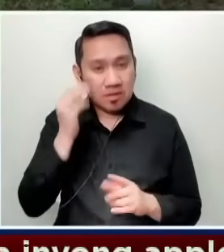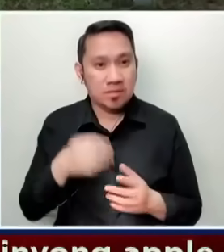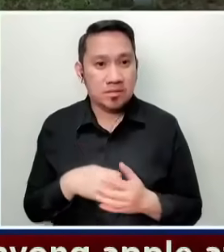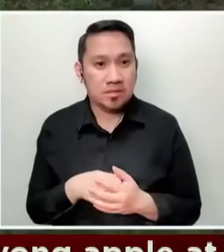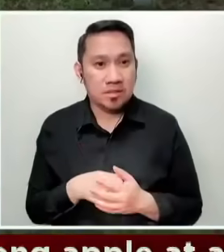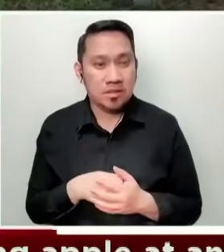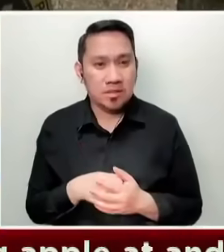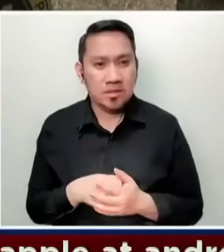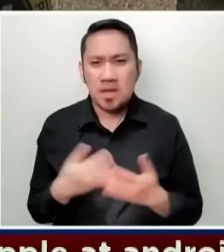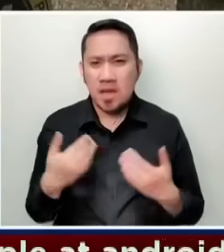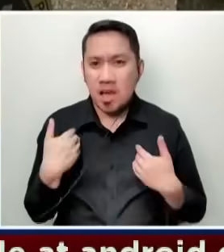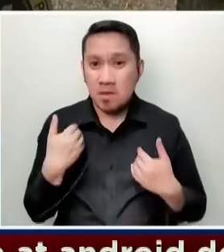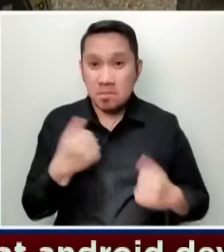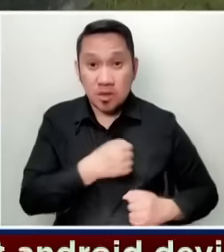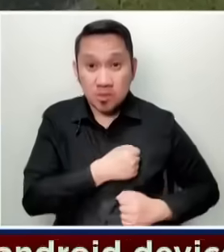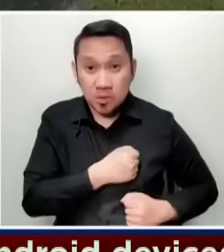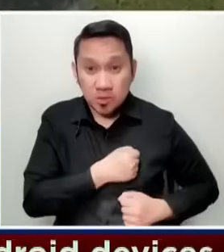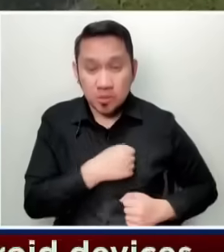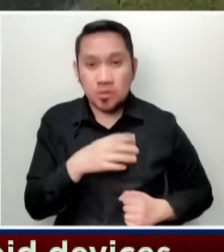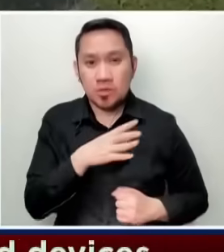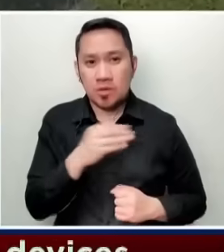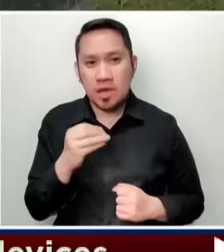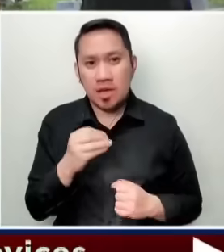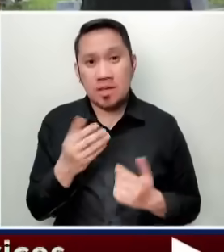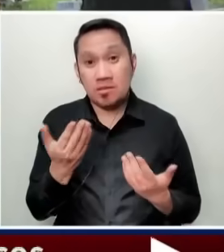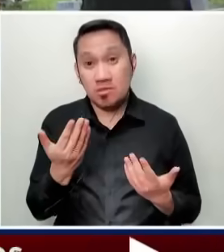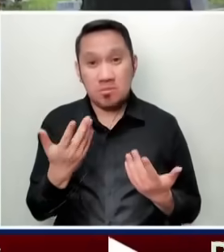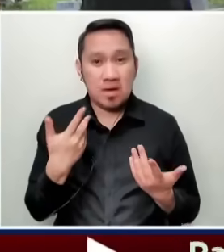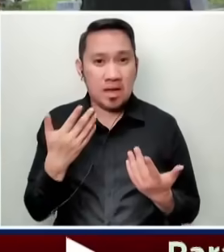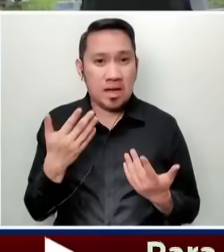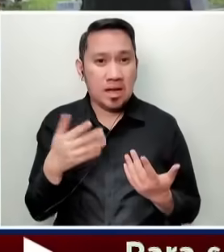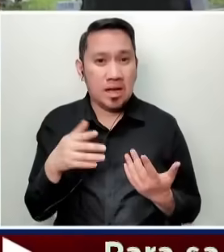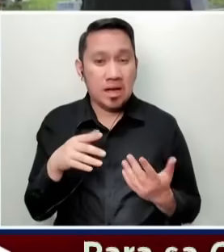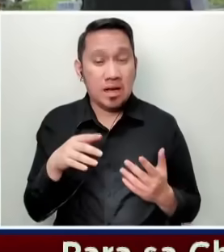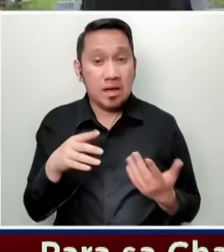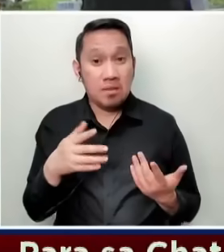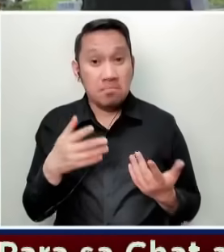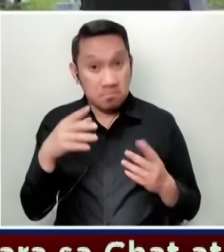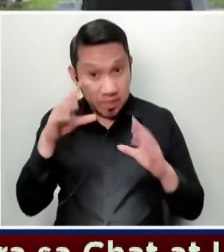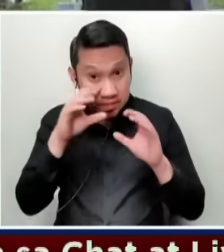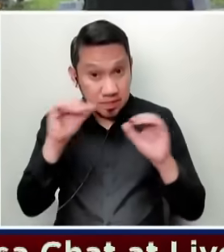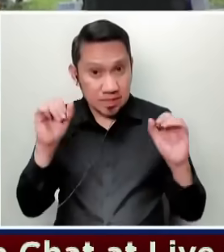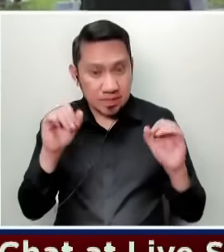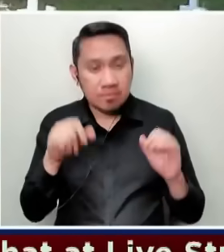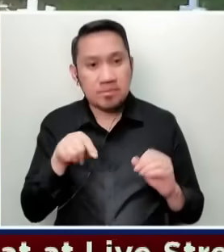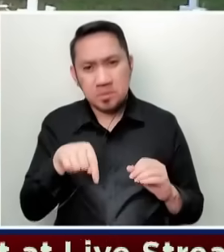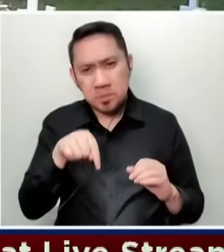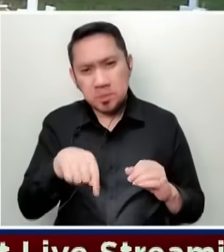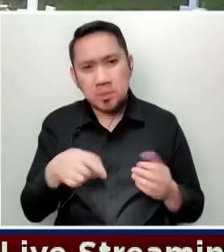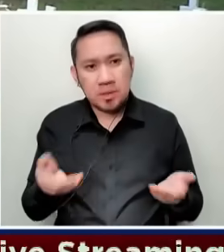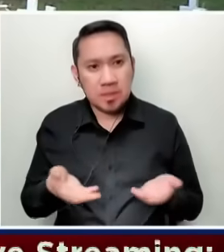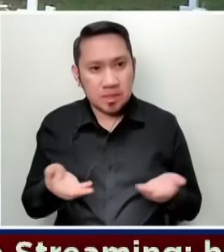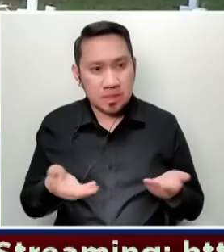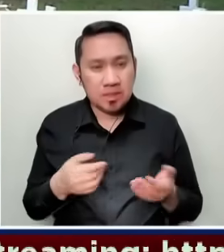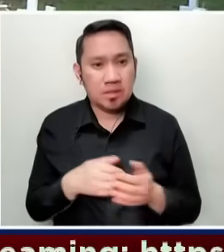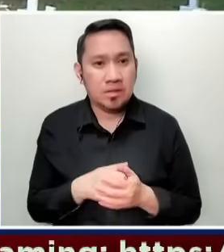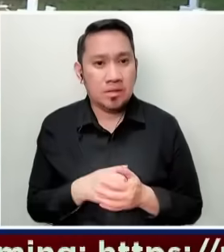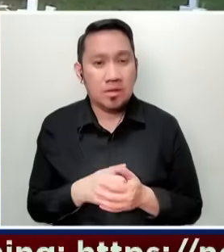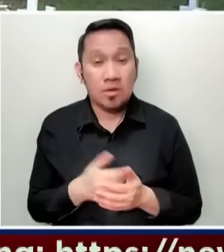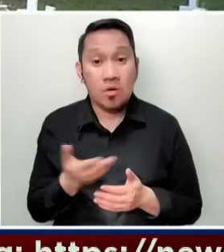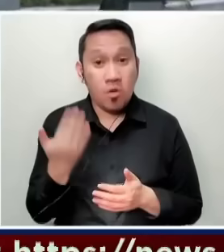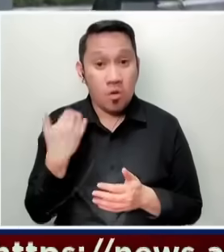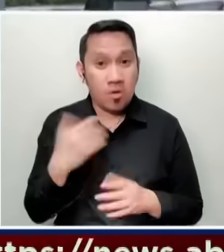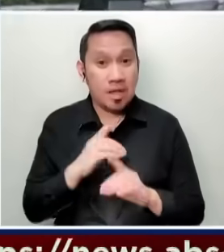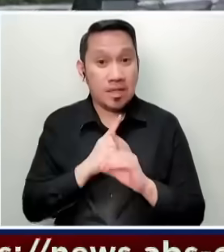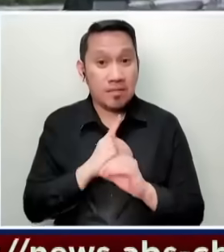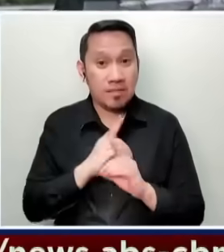Bukod sa mga sundalo at mga dating Pangulo ng bansa, nakahimlay din dito sa libingan ng mga bayani ang mga dating Defense